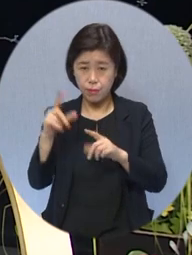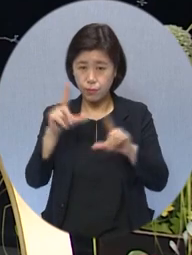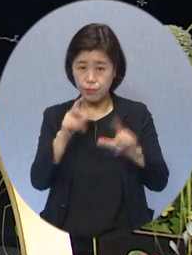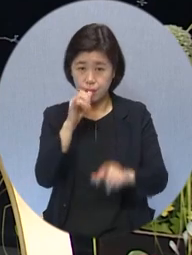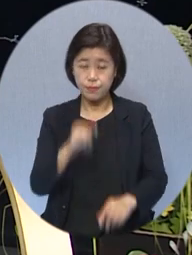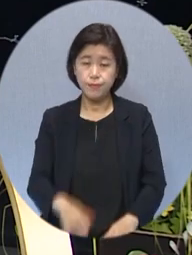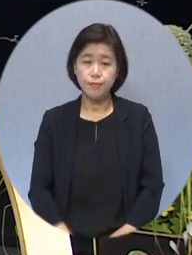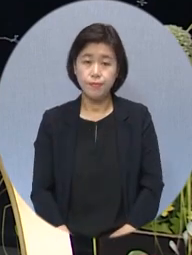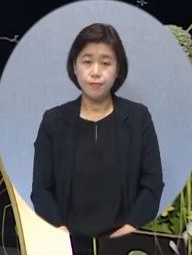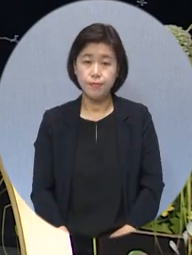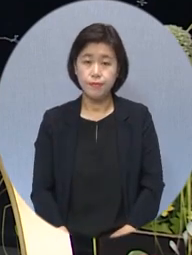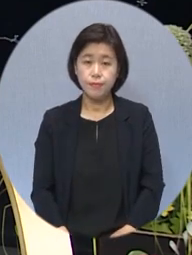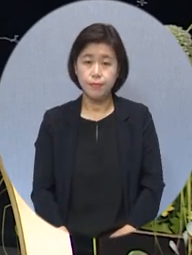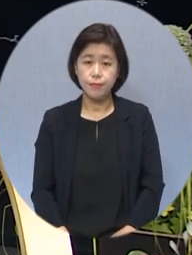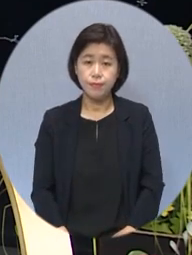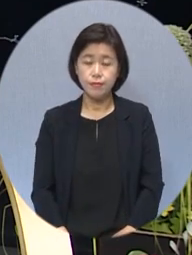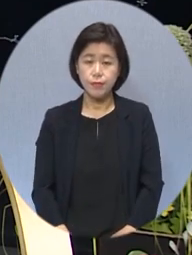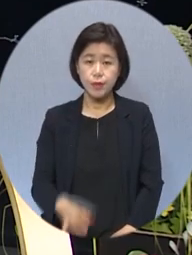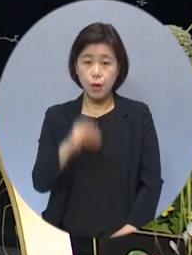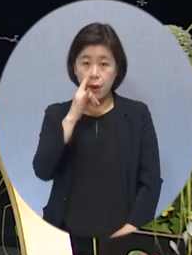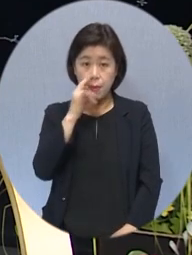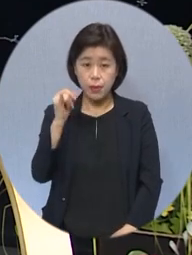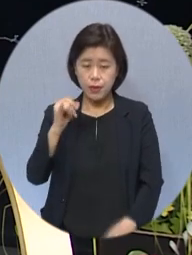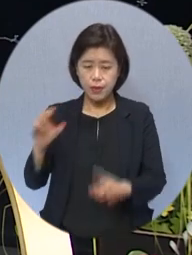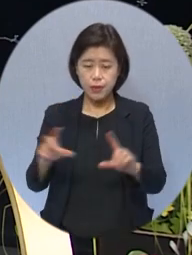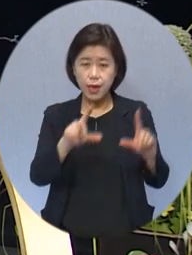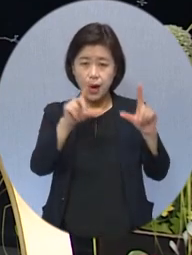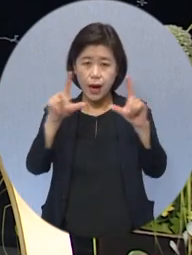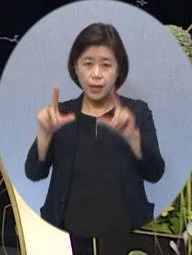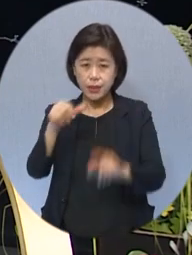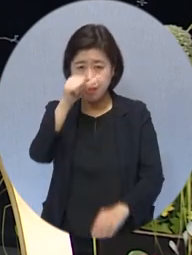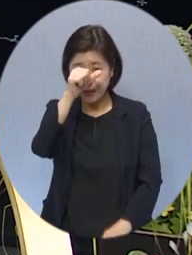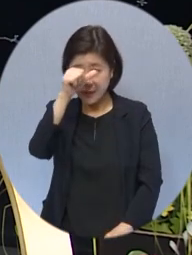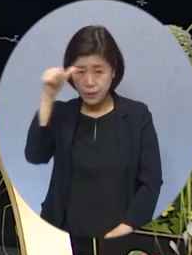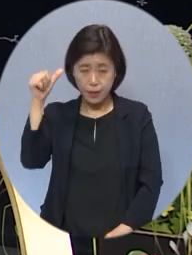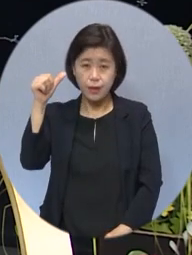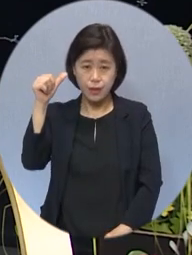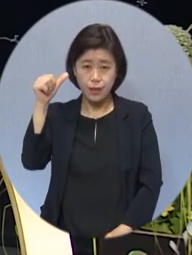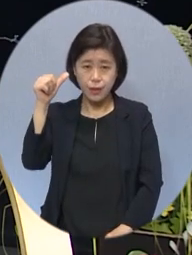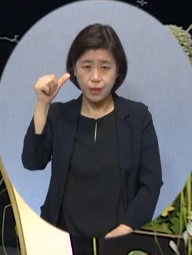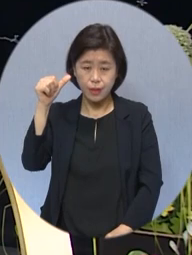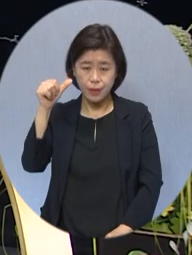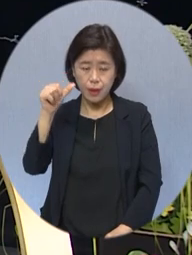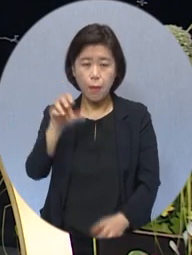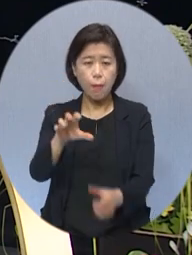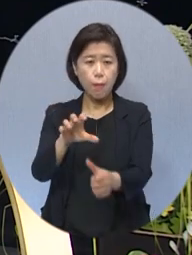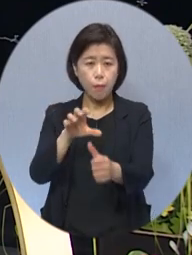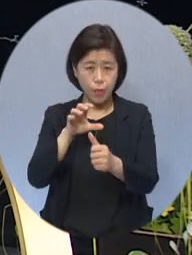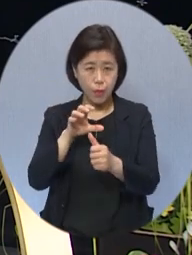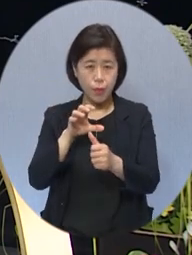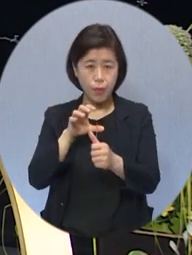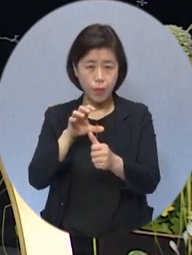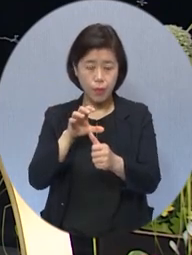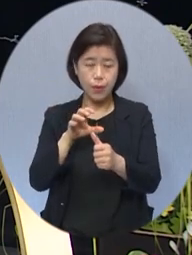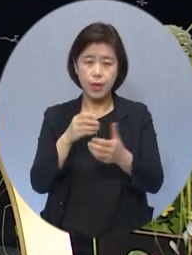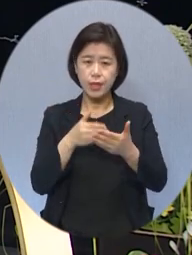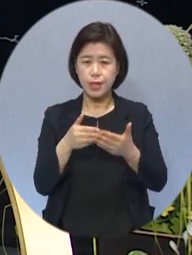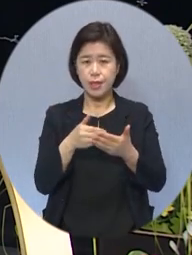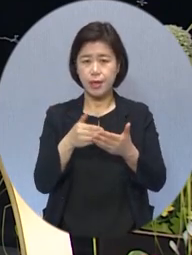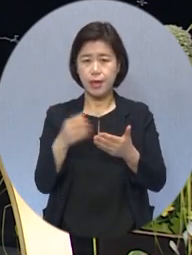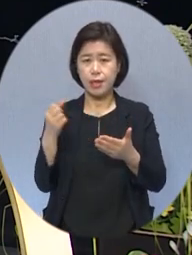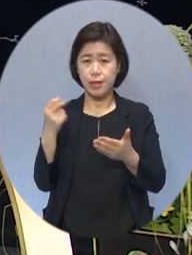어머니의 길을 이젤로 바치고 그림을 그리는 것들은 가야 토기의